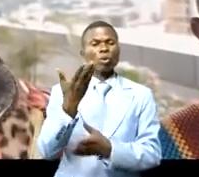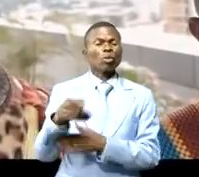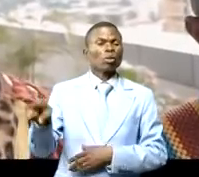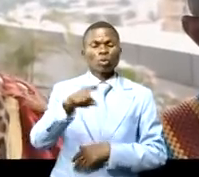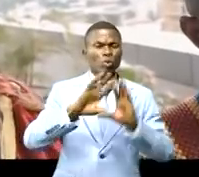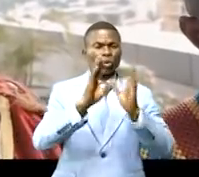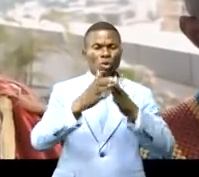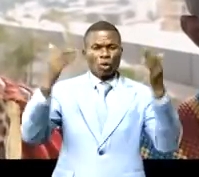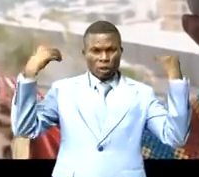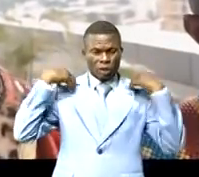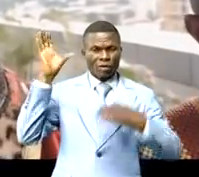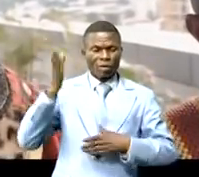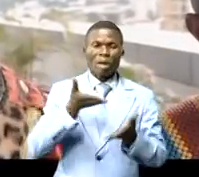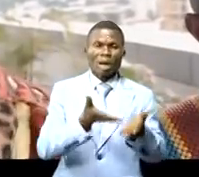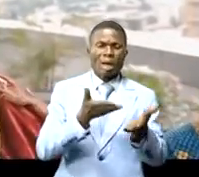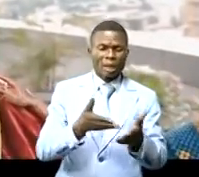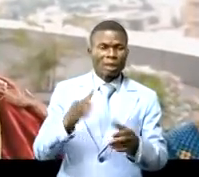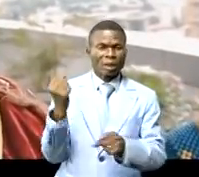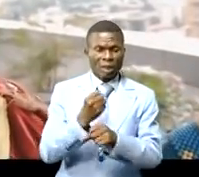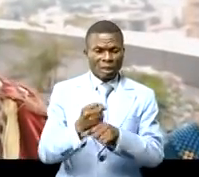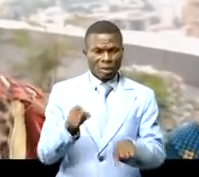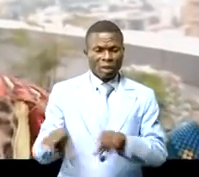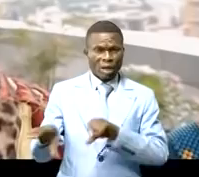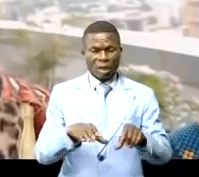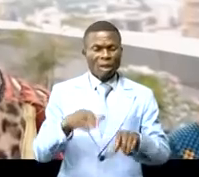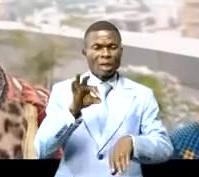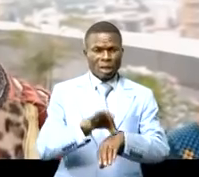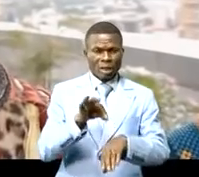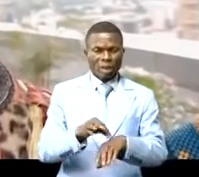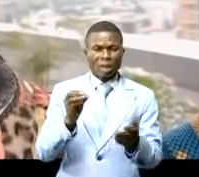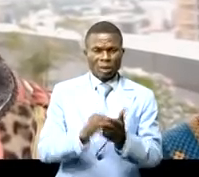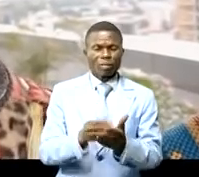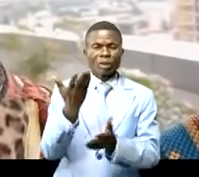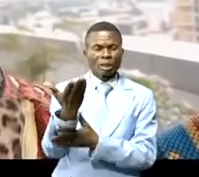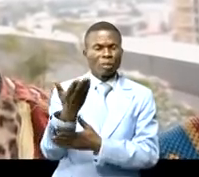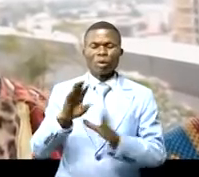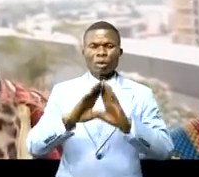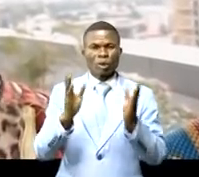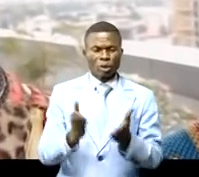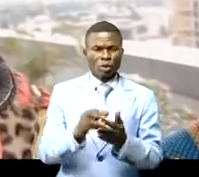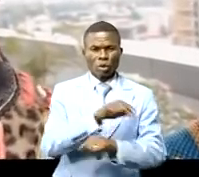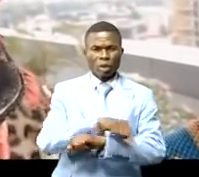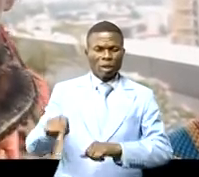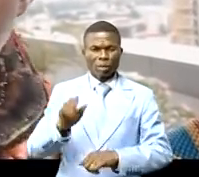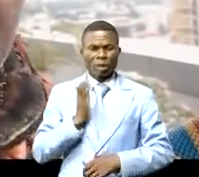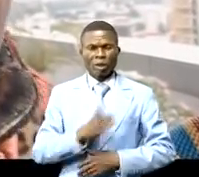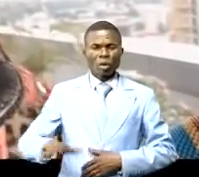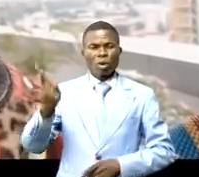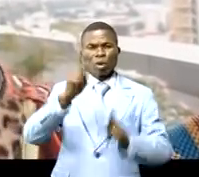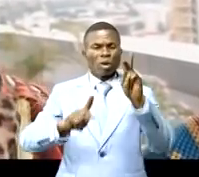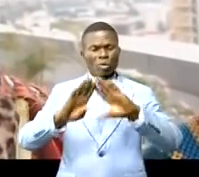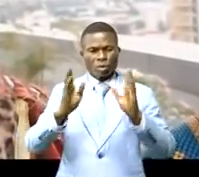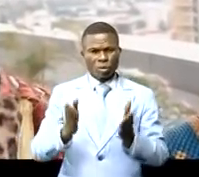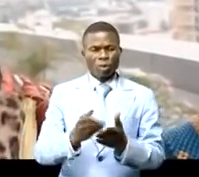tous, à accompagner cette action. Et par la même occasion, je voudrais inviter les institutions de la République, la population,